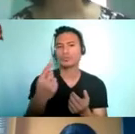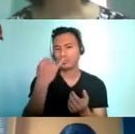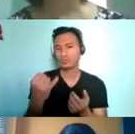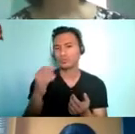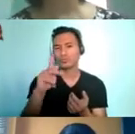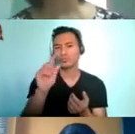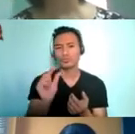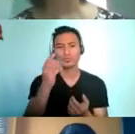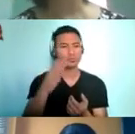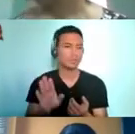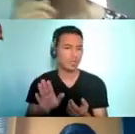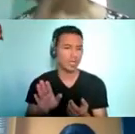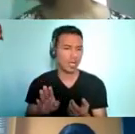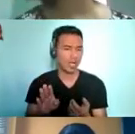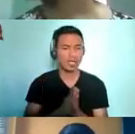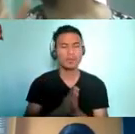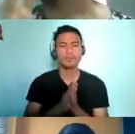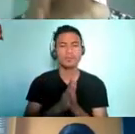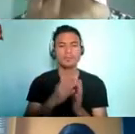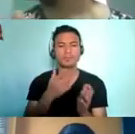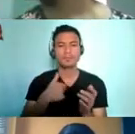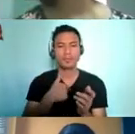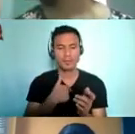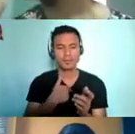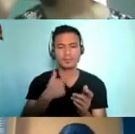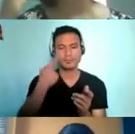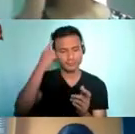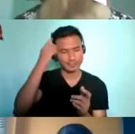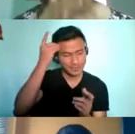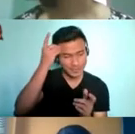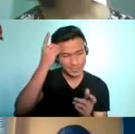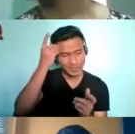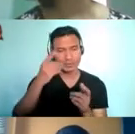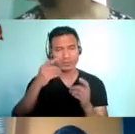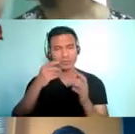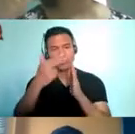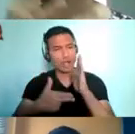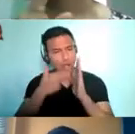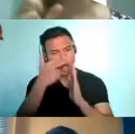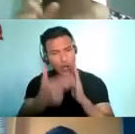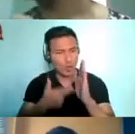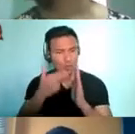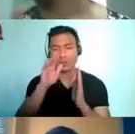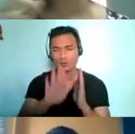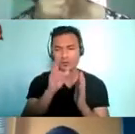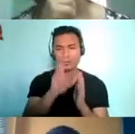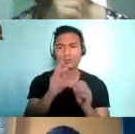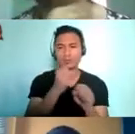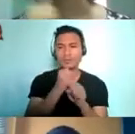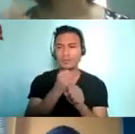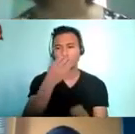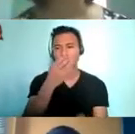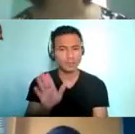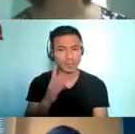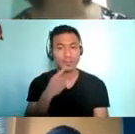कुपोषित हुन्छन्, र यो जुन हाम्रो यो डिप्रेसनको साइकल छ भिसियस सर्कलमा चाहिँ उनीहरू फसेका हुन्छन् त्यो